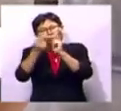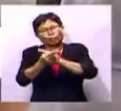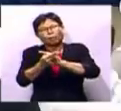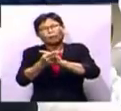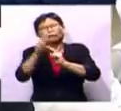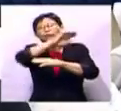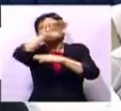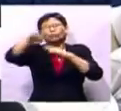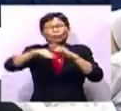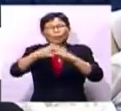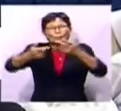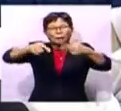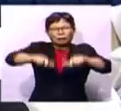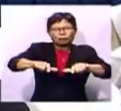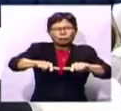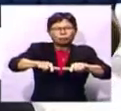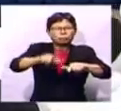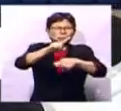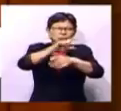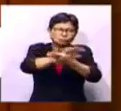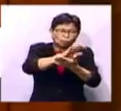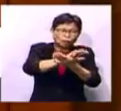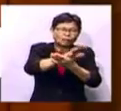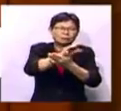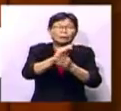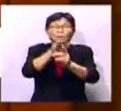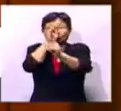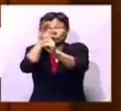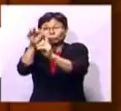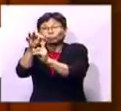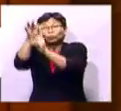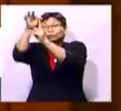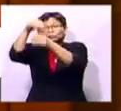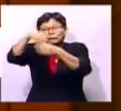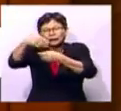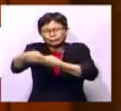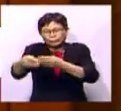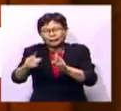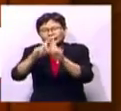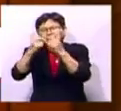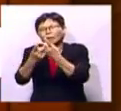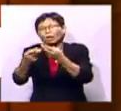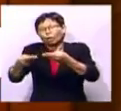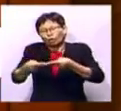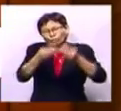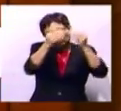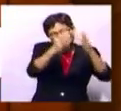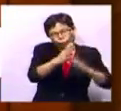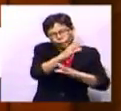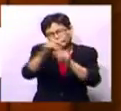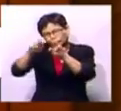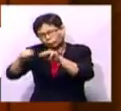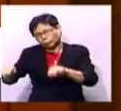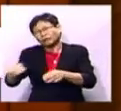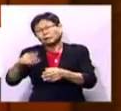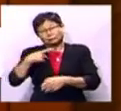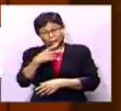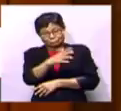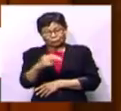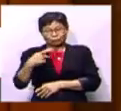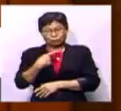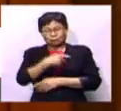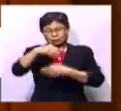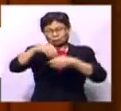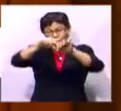sebenarnya berlaku di sekolah dan lebih khusus lagi dalam bilik darjah, hubungan di antara guru dan murid. Dan kita